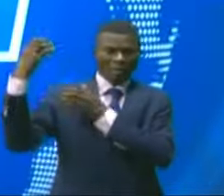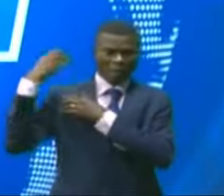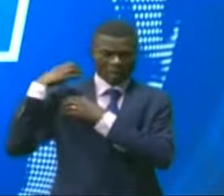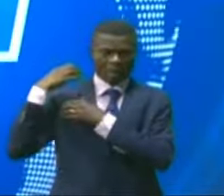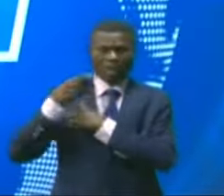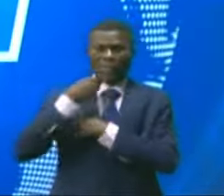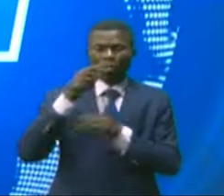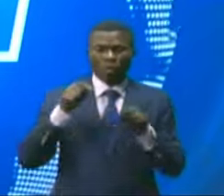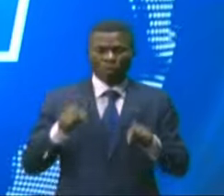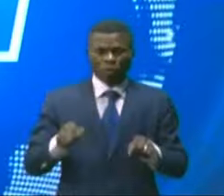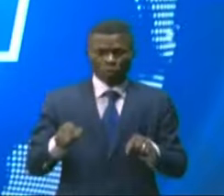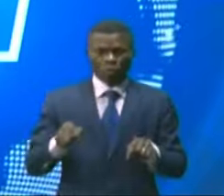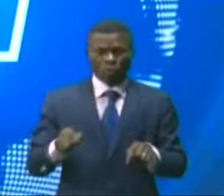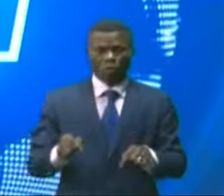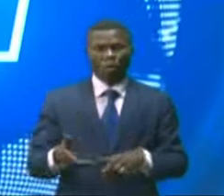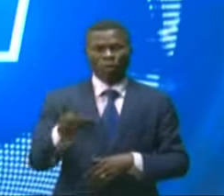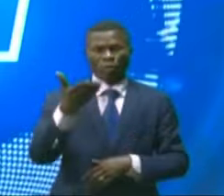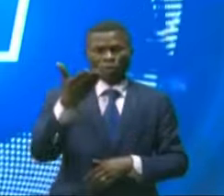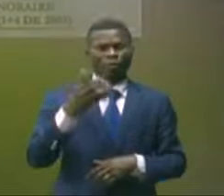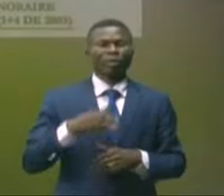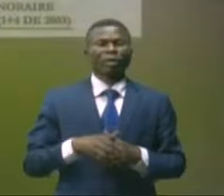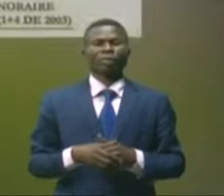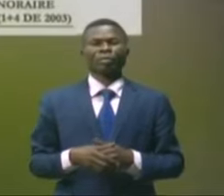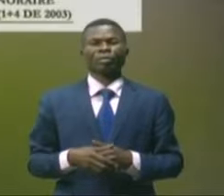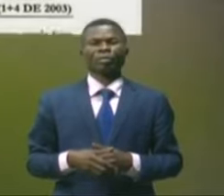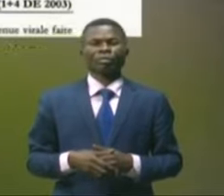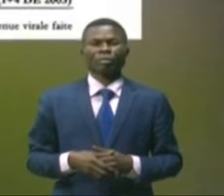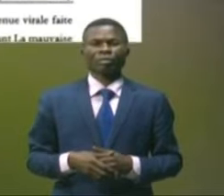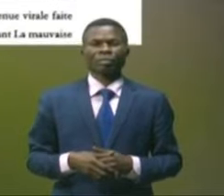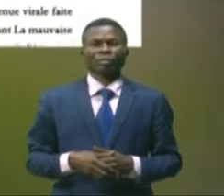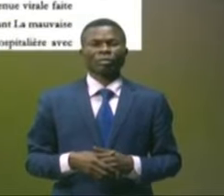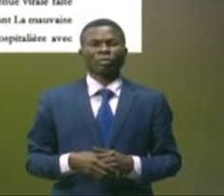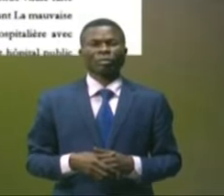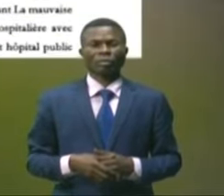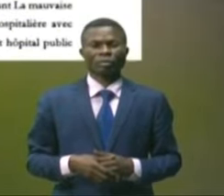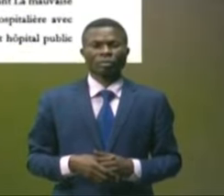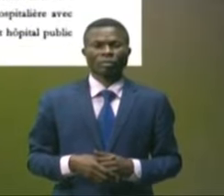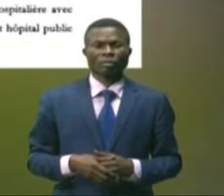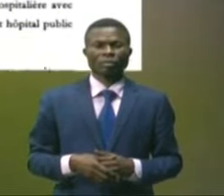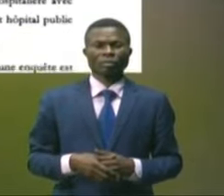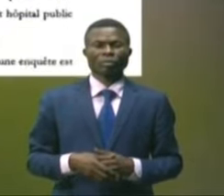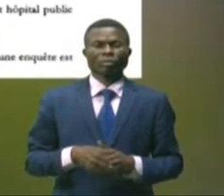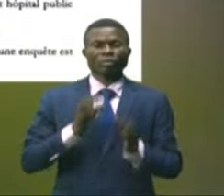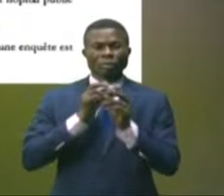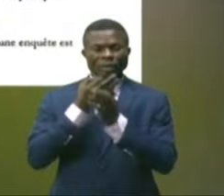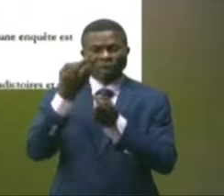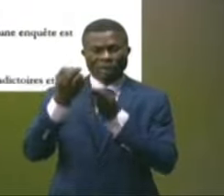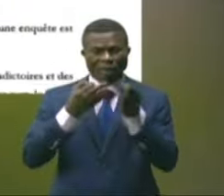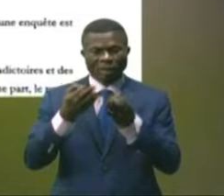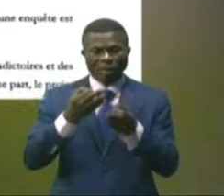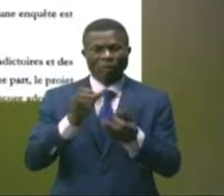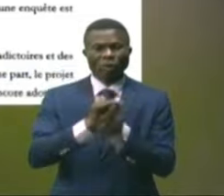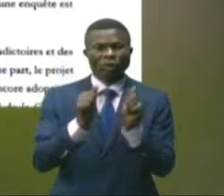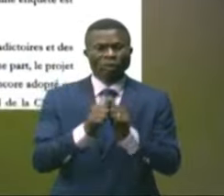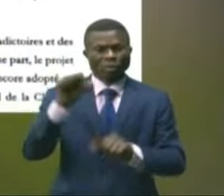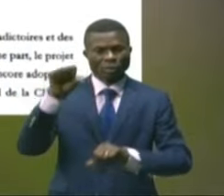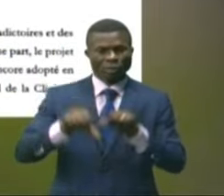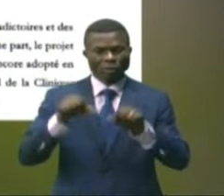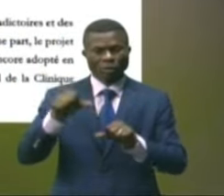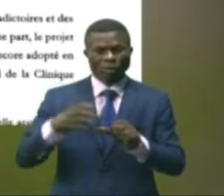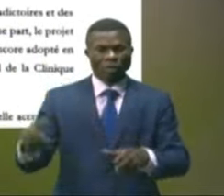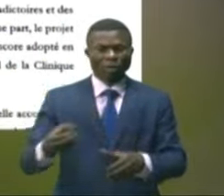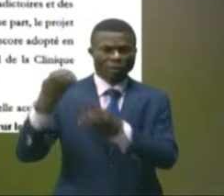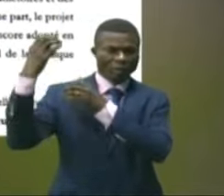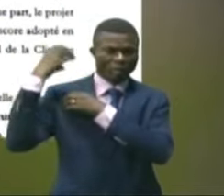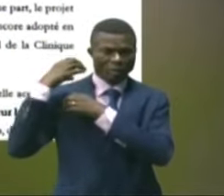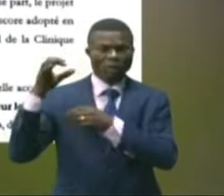en parle à travers cette note des presse. C'est une mise au point sur certaines allégations sur la prise en charge